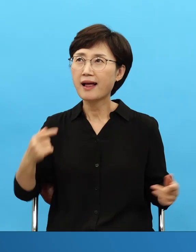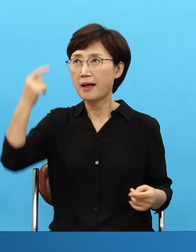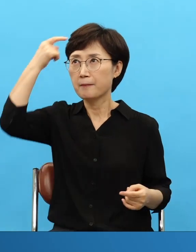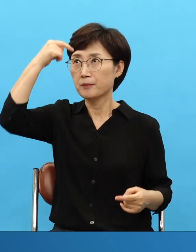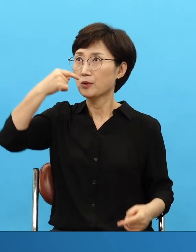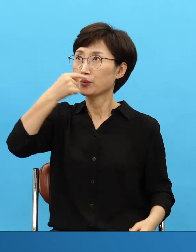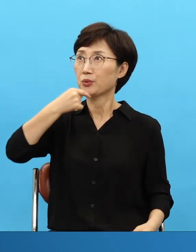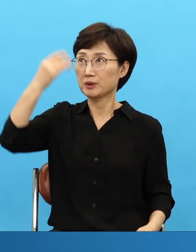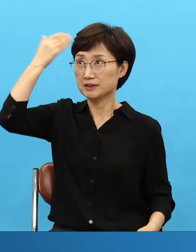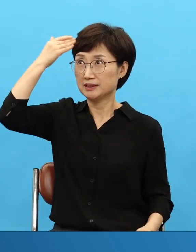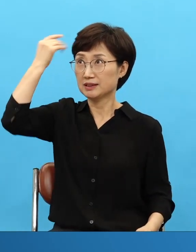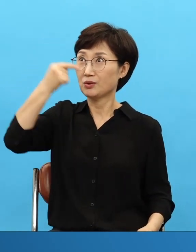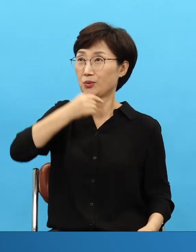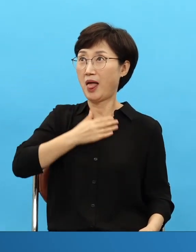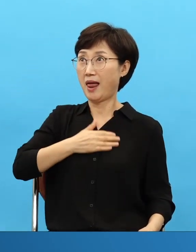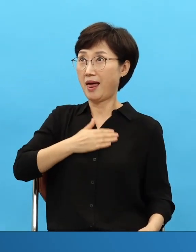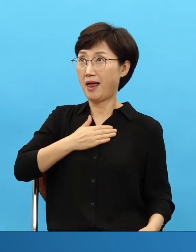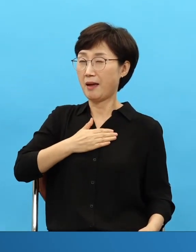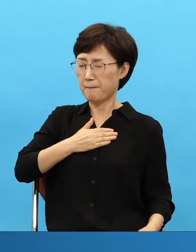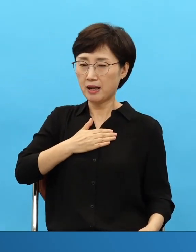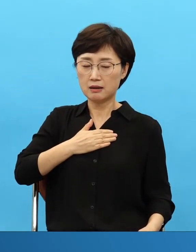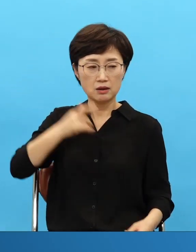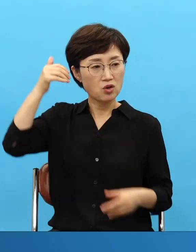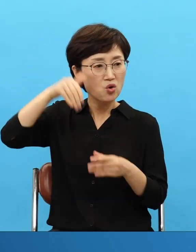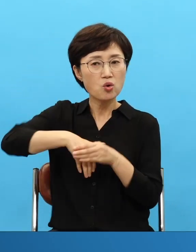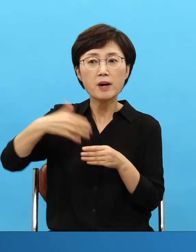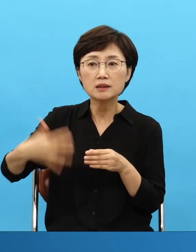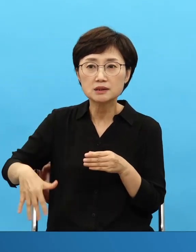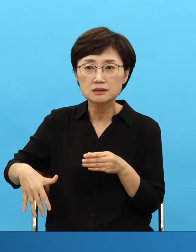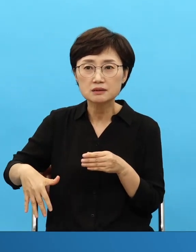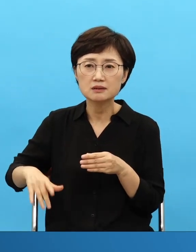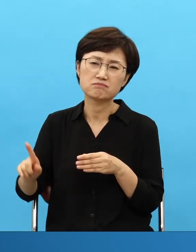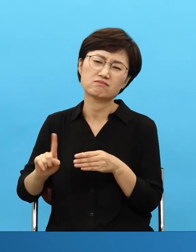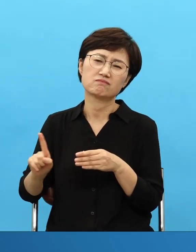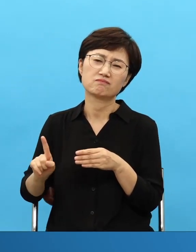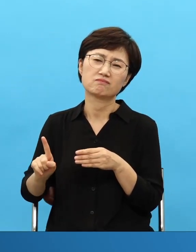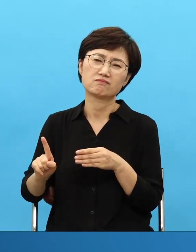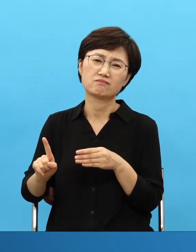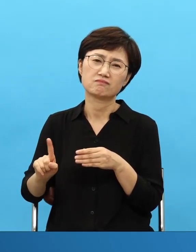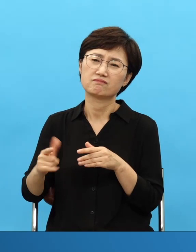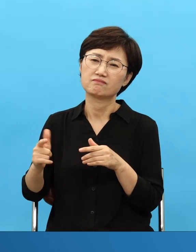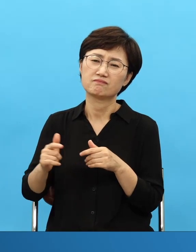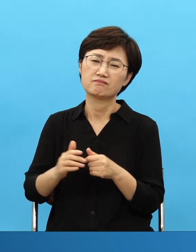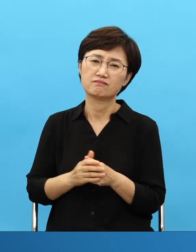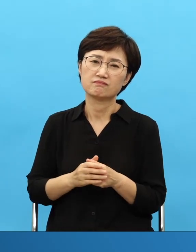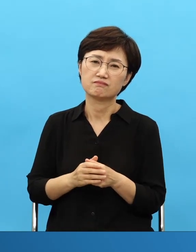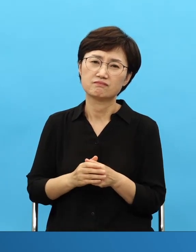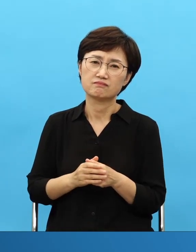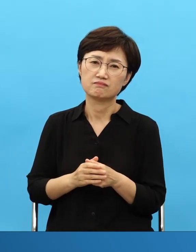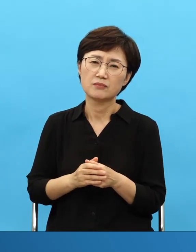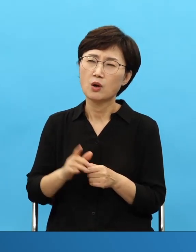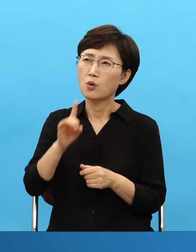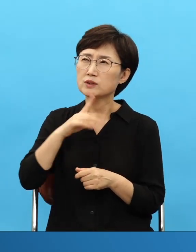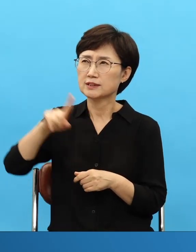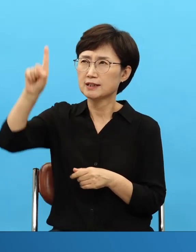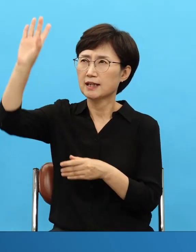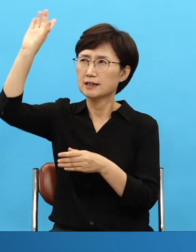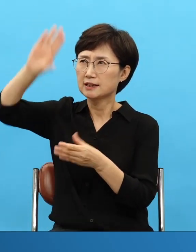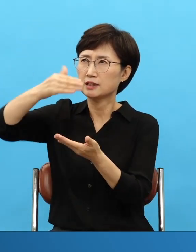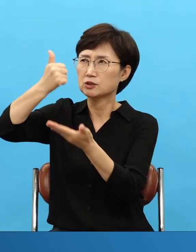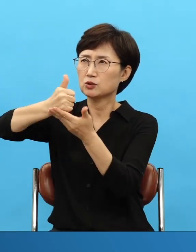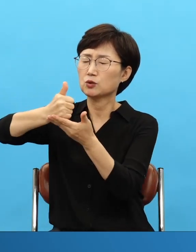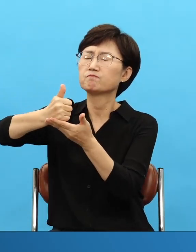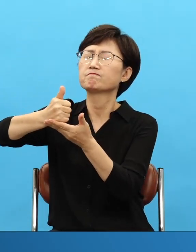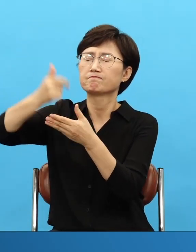오직 그리스도. Wherever you go, only Christ. 아시아에서 가장 수준 높은 나라